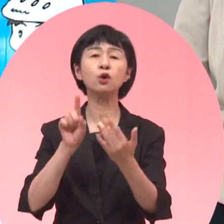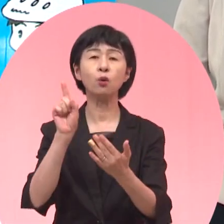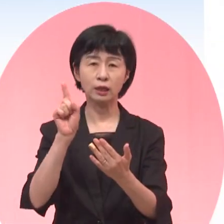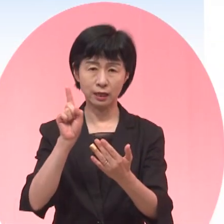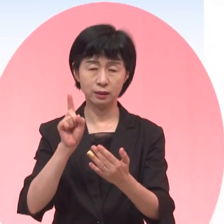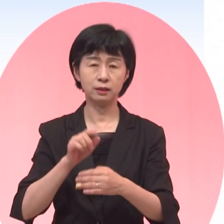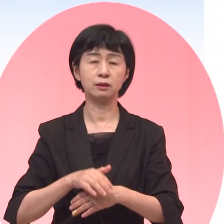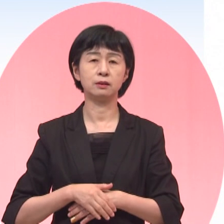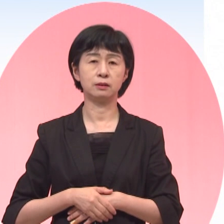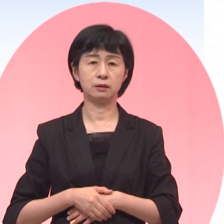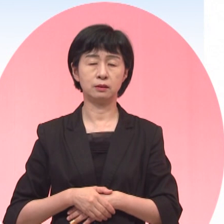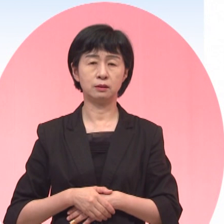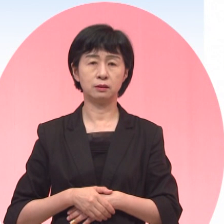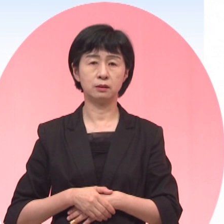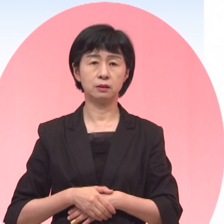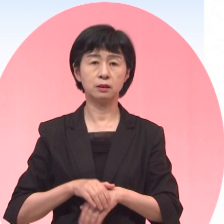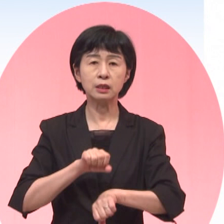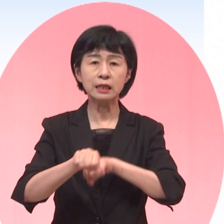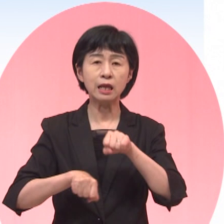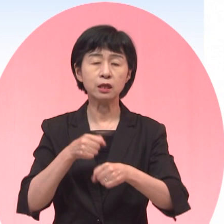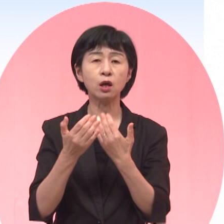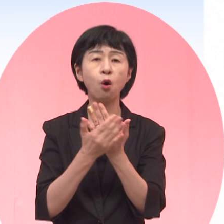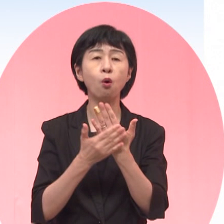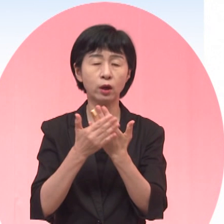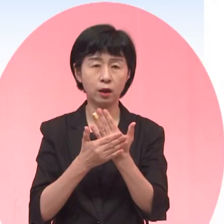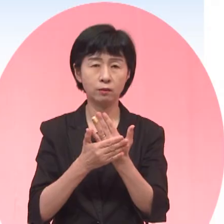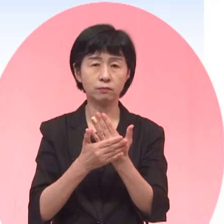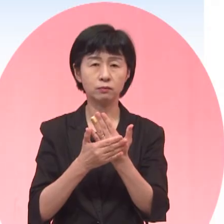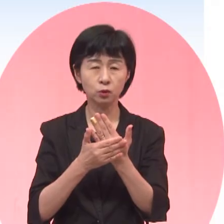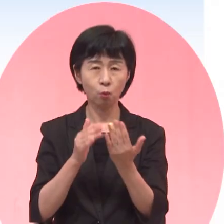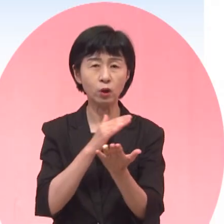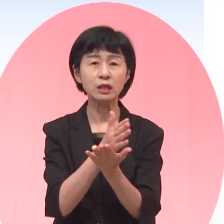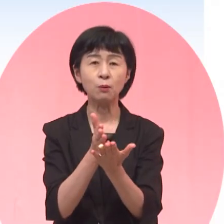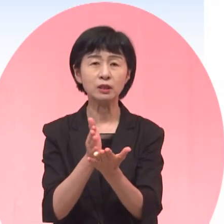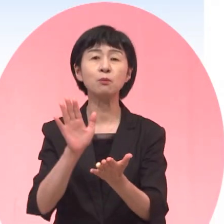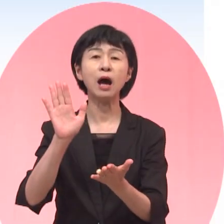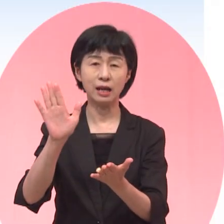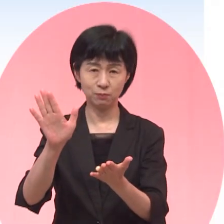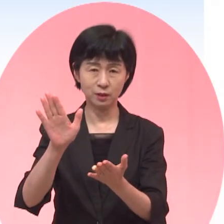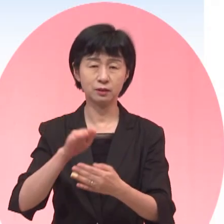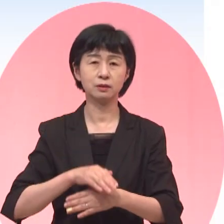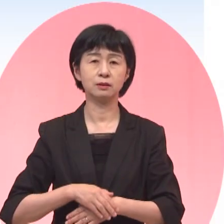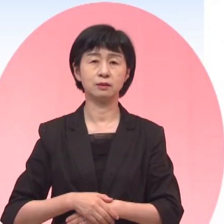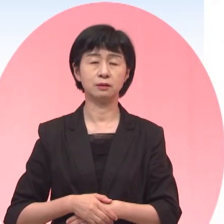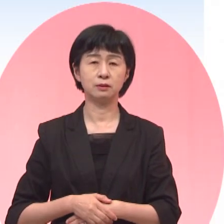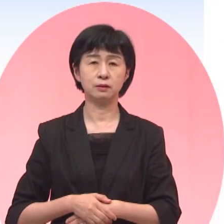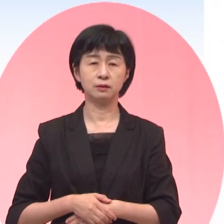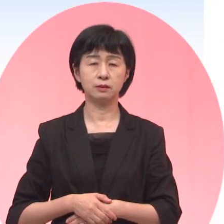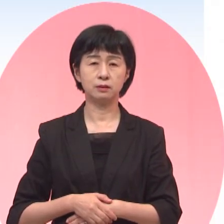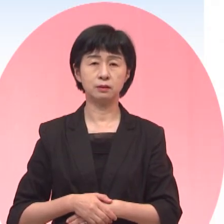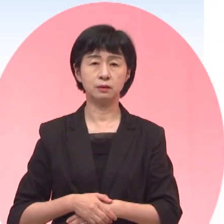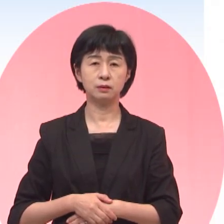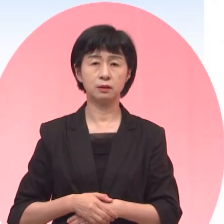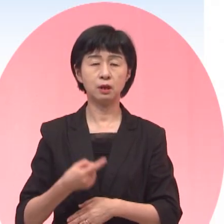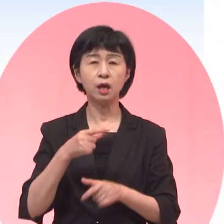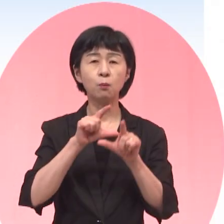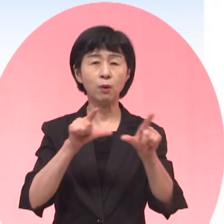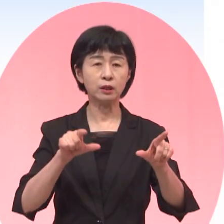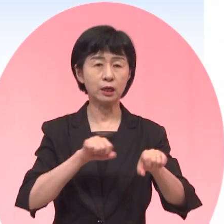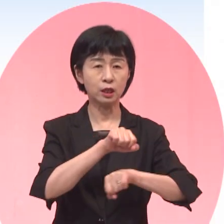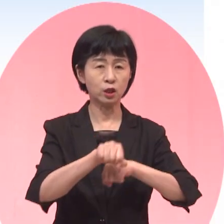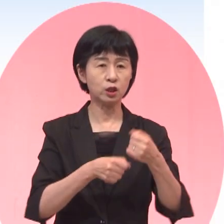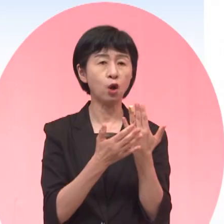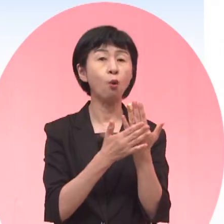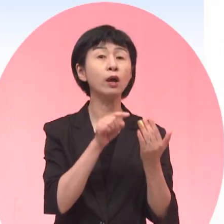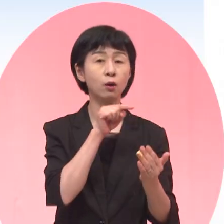か？ はい、自転車保険と一口に言っても様々な種類があります。一般的な自転